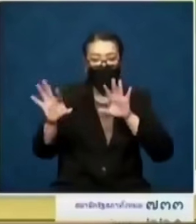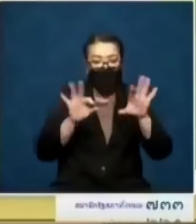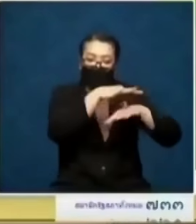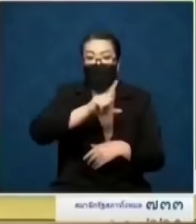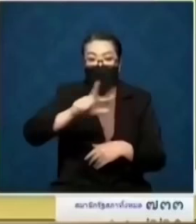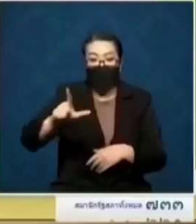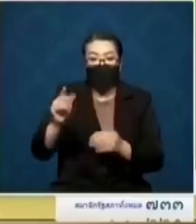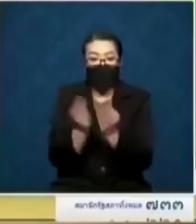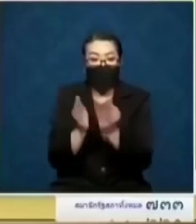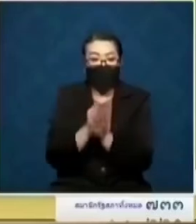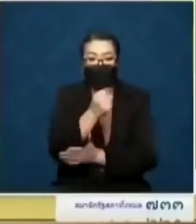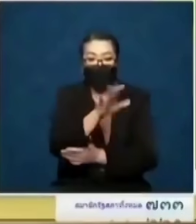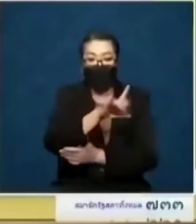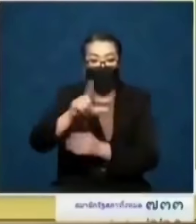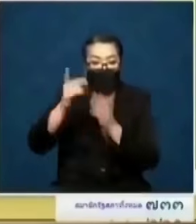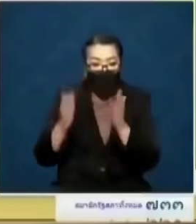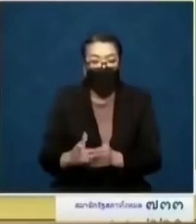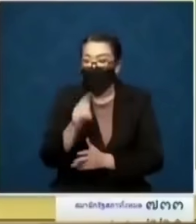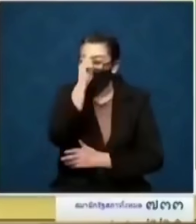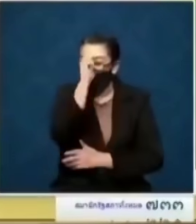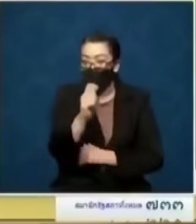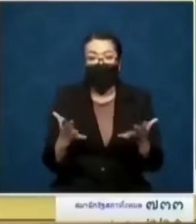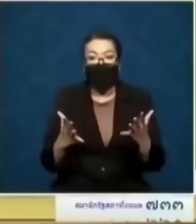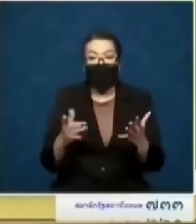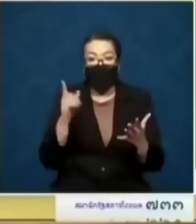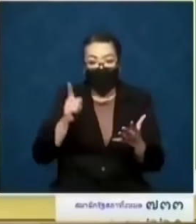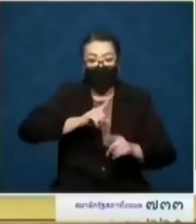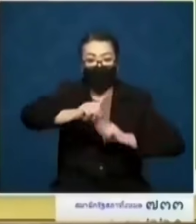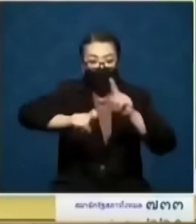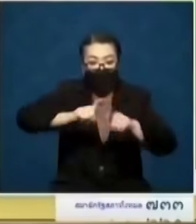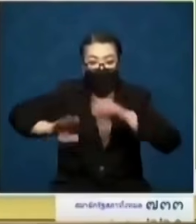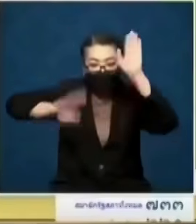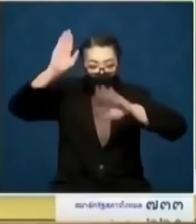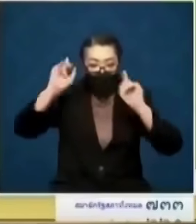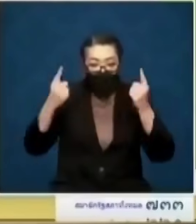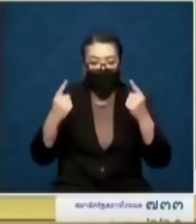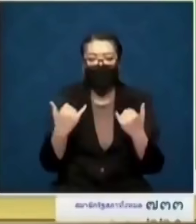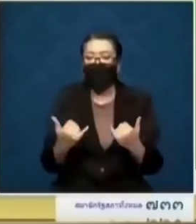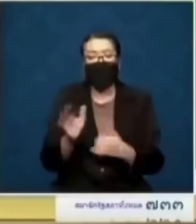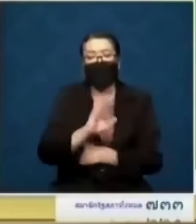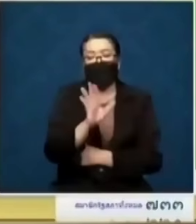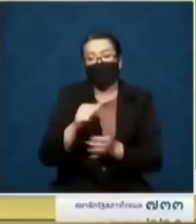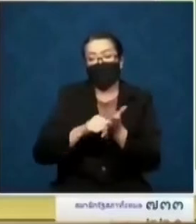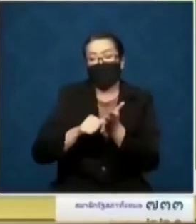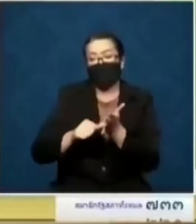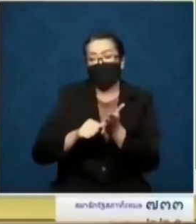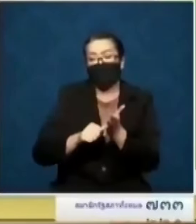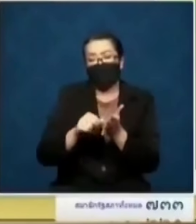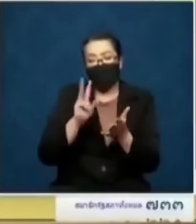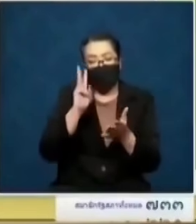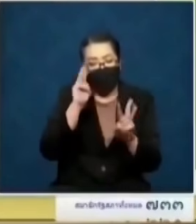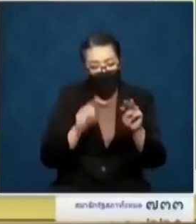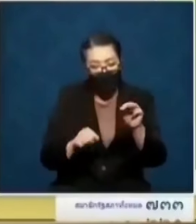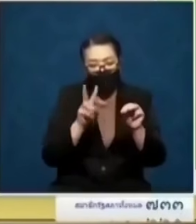าง เชื่อเถอะครับไม่มีทางถ้าคุณรวมเสียงกันได้270กว่าเนี่ยไม่มีทางที่สว.จะไปทำอะไร